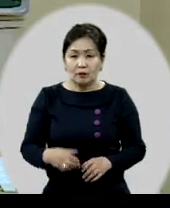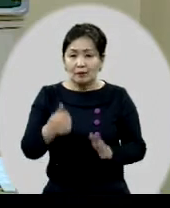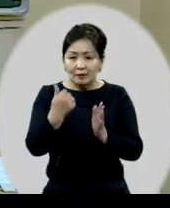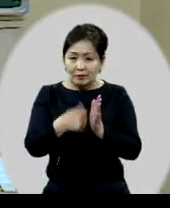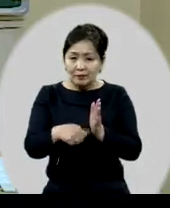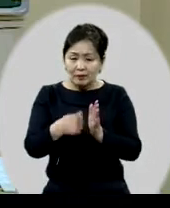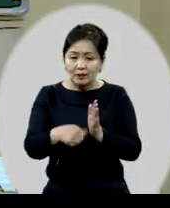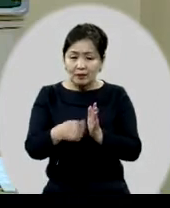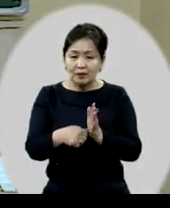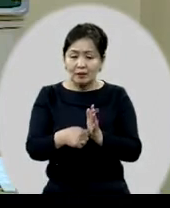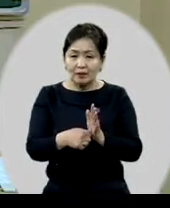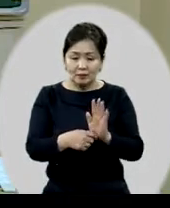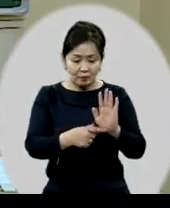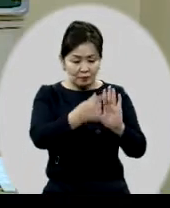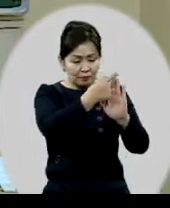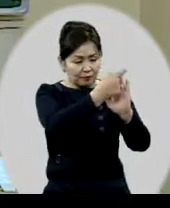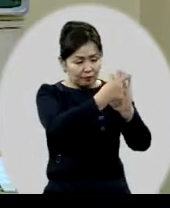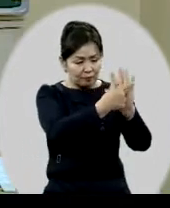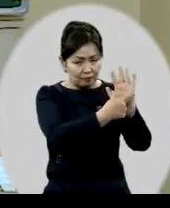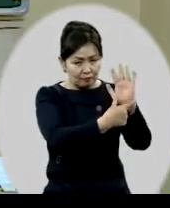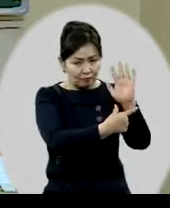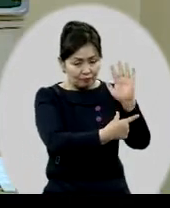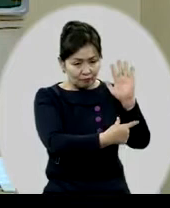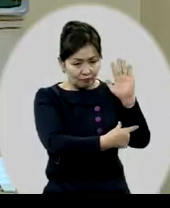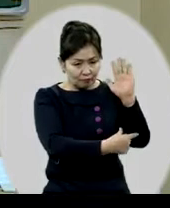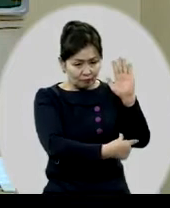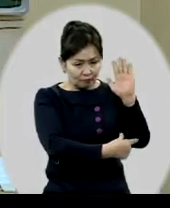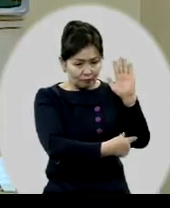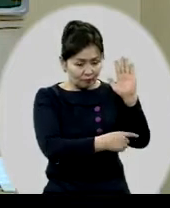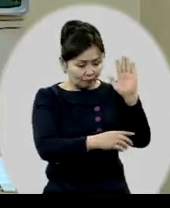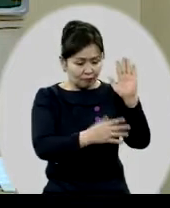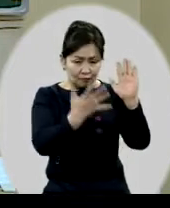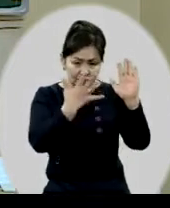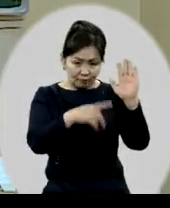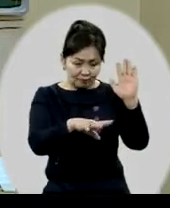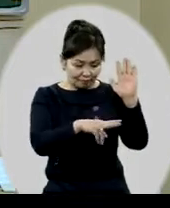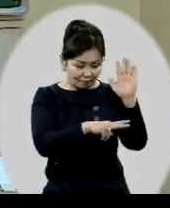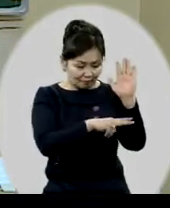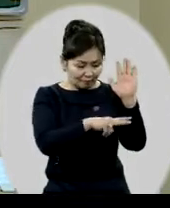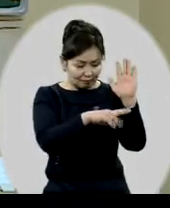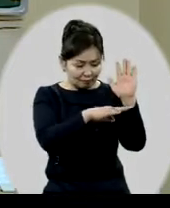Дэвтэртээ дэгш үнцгт зураад түүнийг 5 тэнцүү хэсэг болгон хуваагаарай.